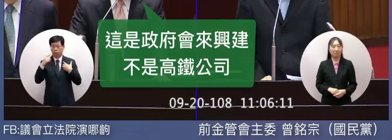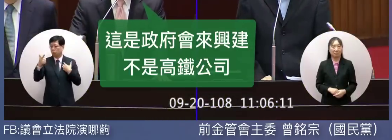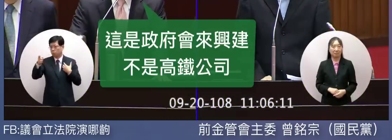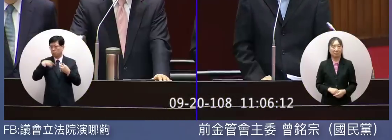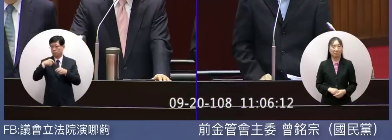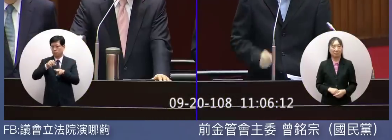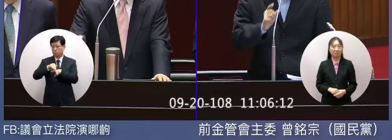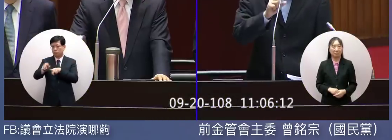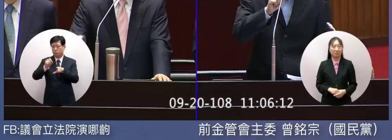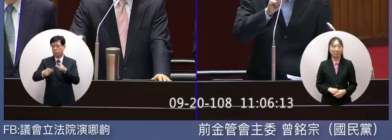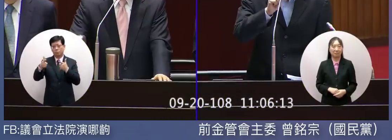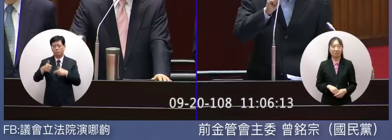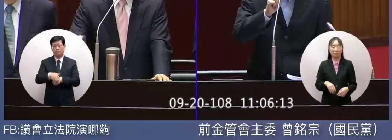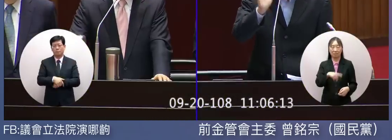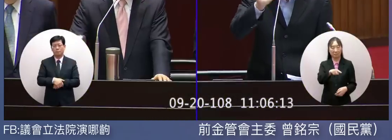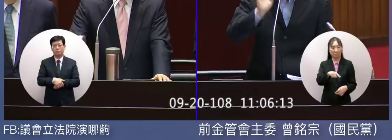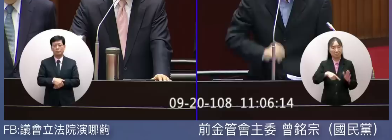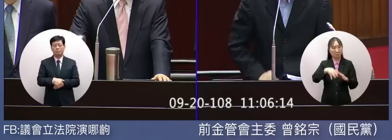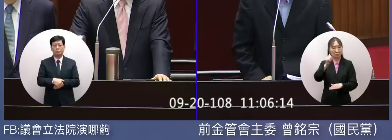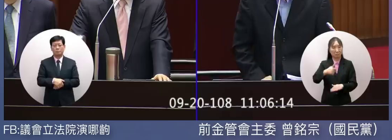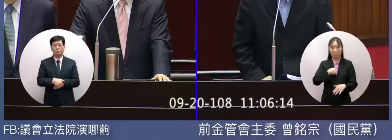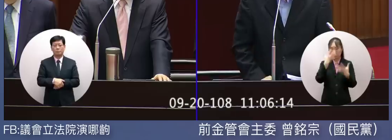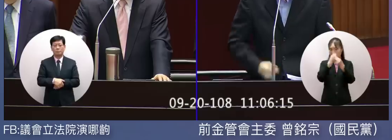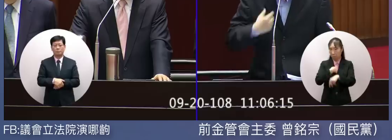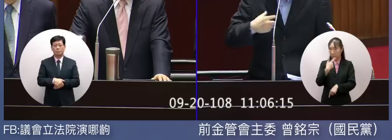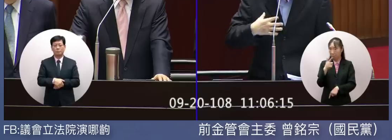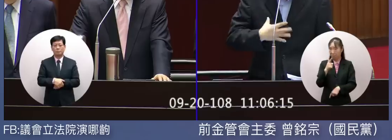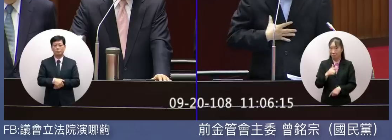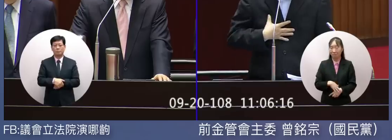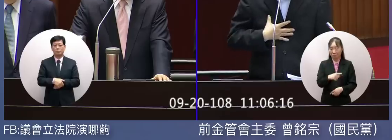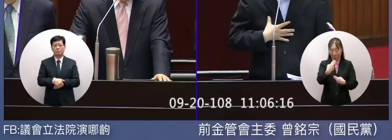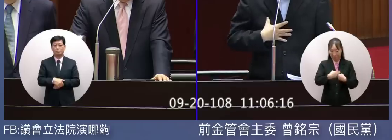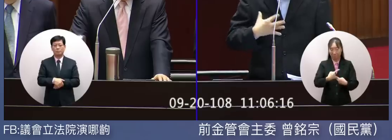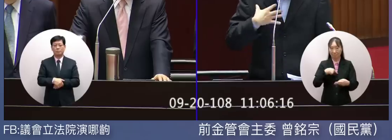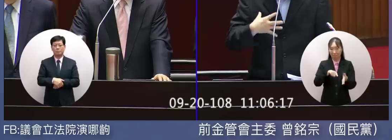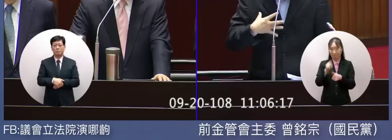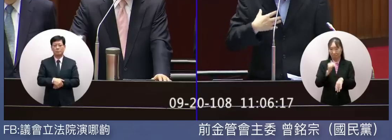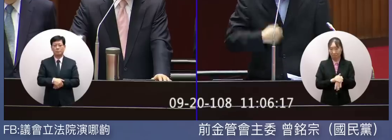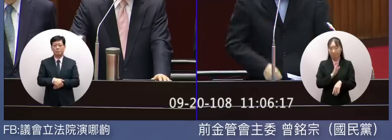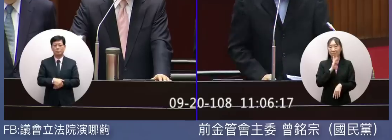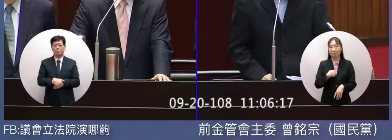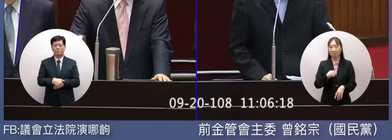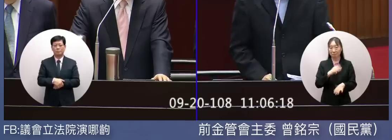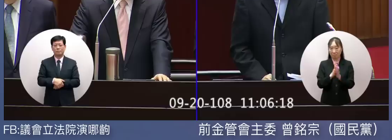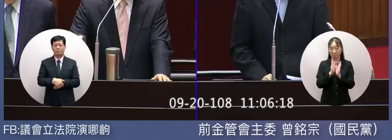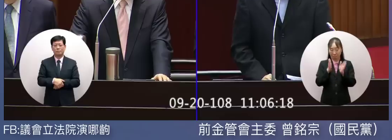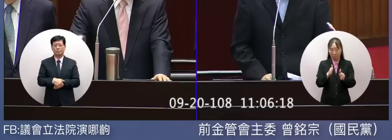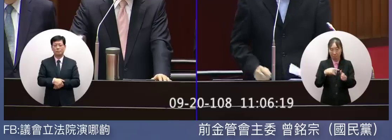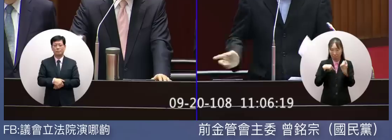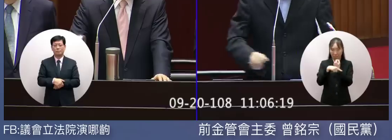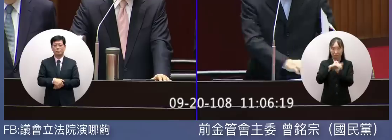高铁公司。 院长，我没有误会，你相信我的专业，你相信我用功的程